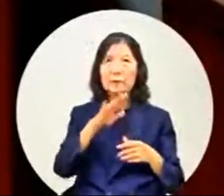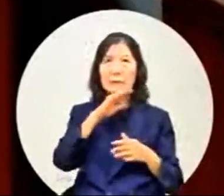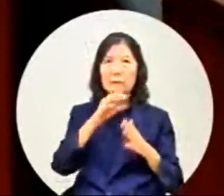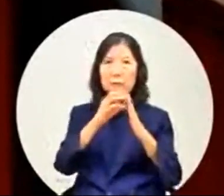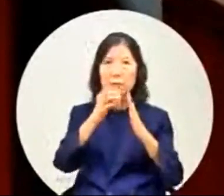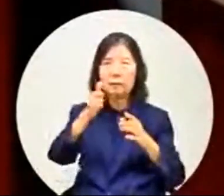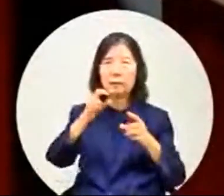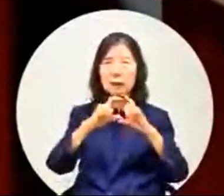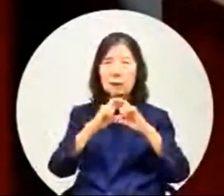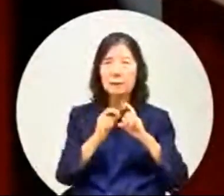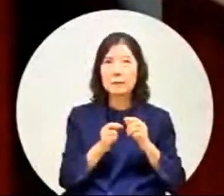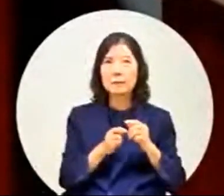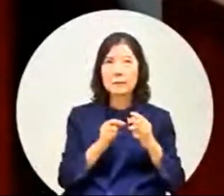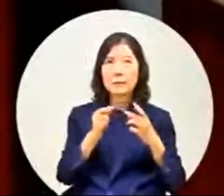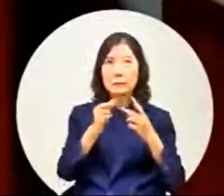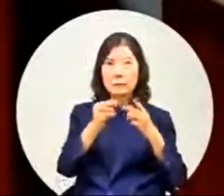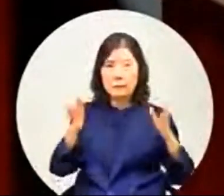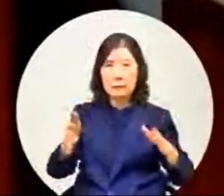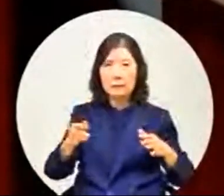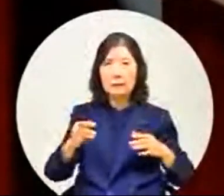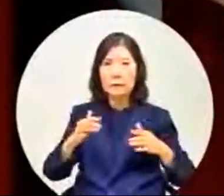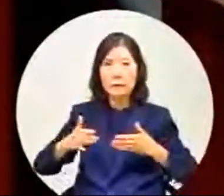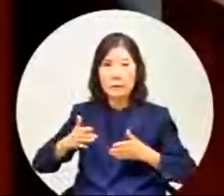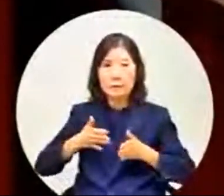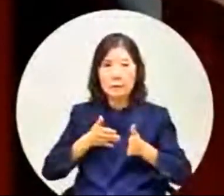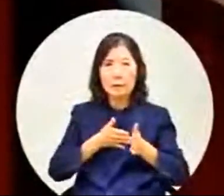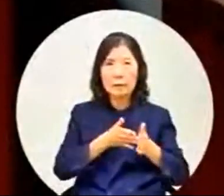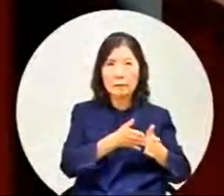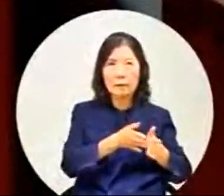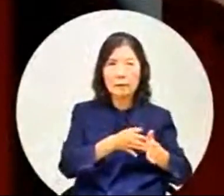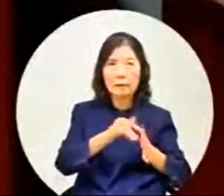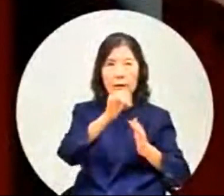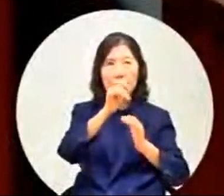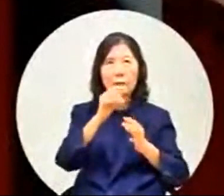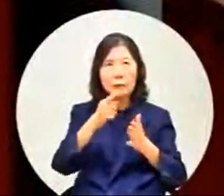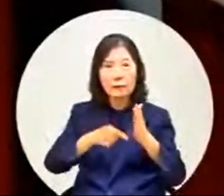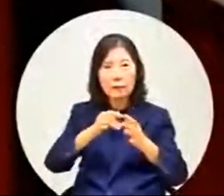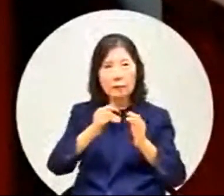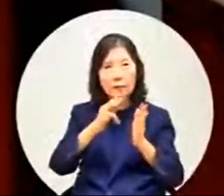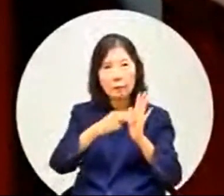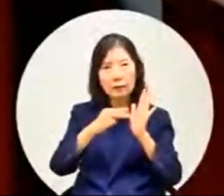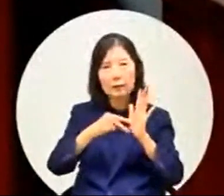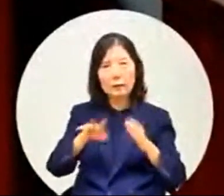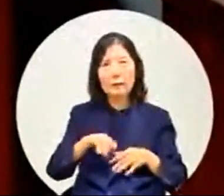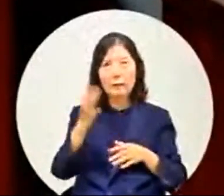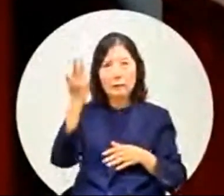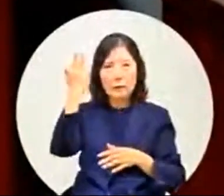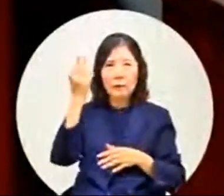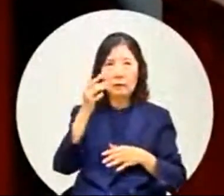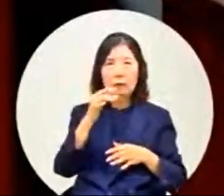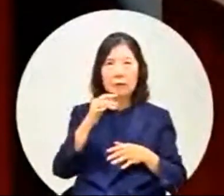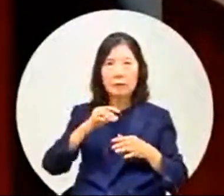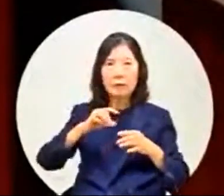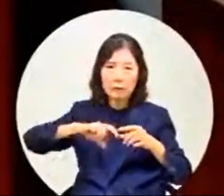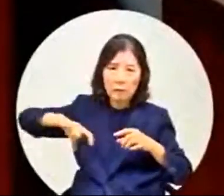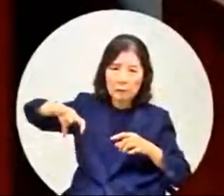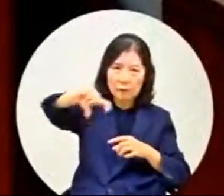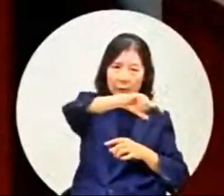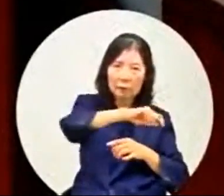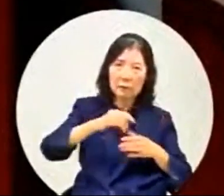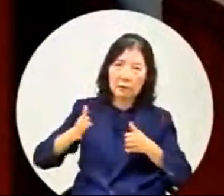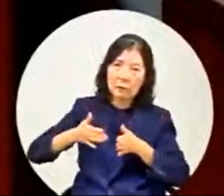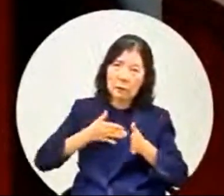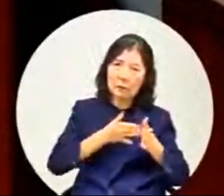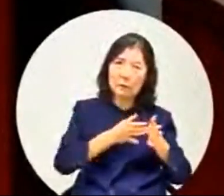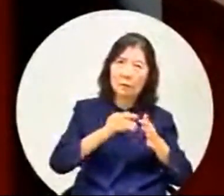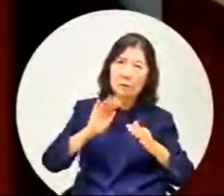问哦，二阶轻轨呢，我们把简单的历史背景稍微讲一下。当初我们要做所谓的环状轻轨，但是市